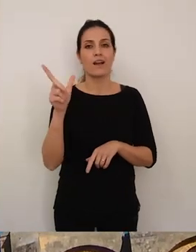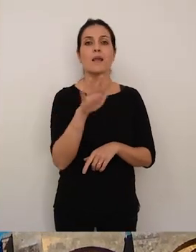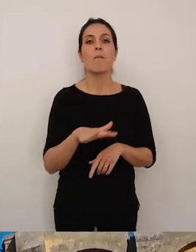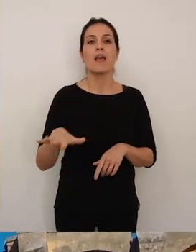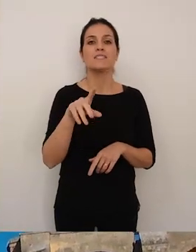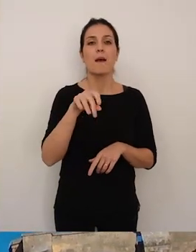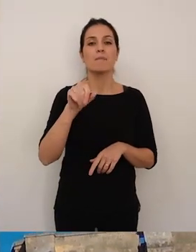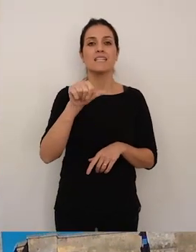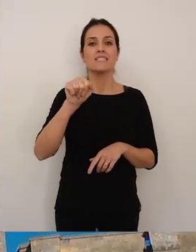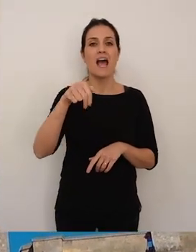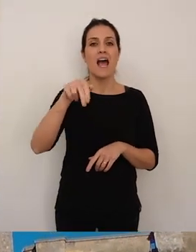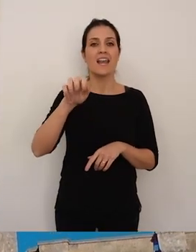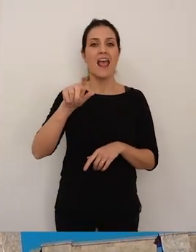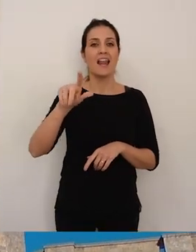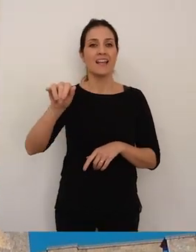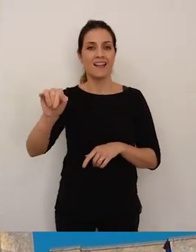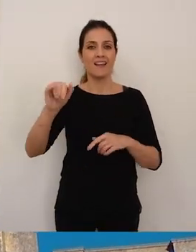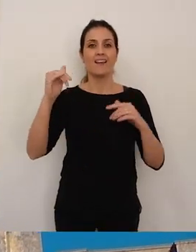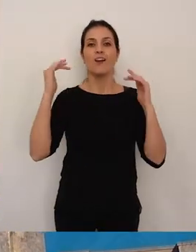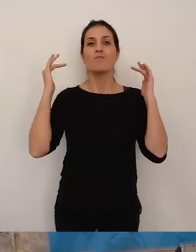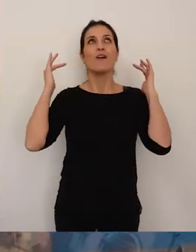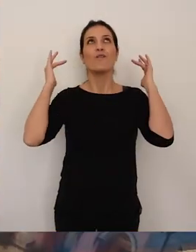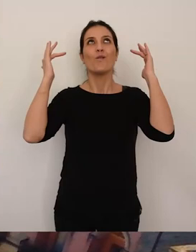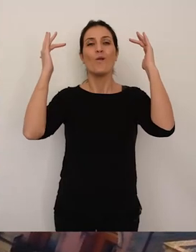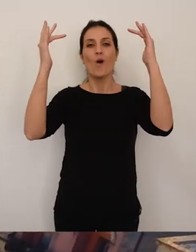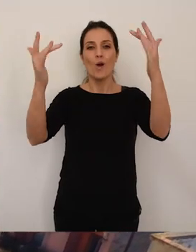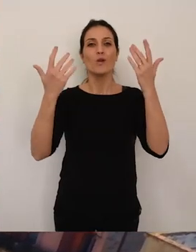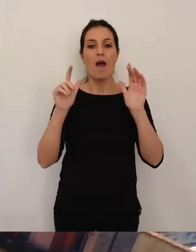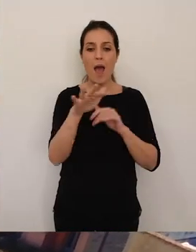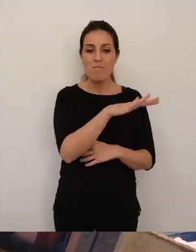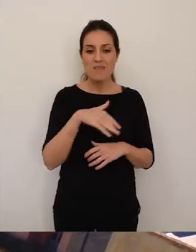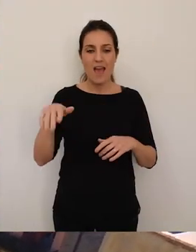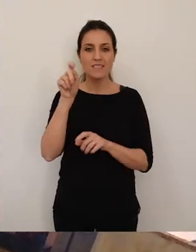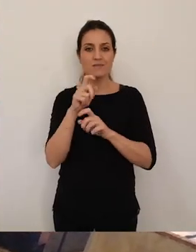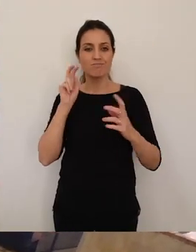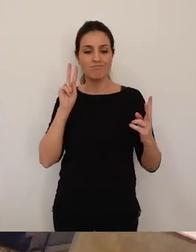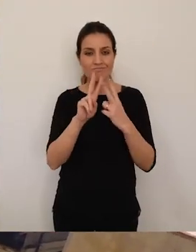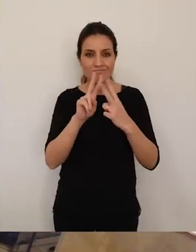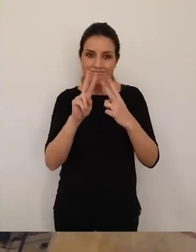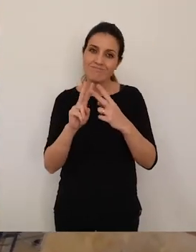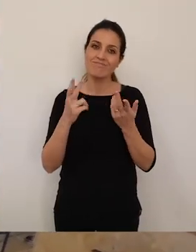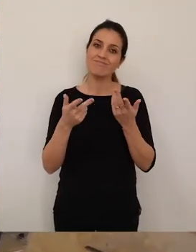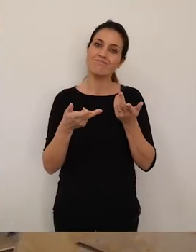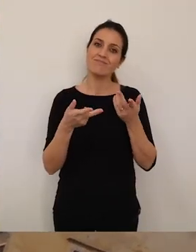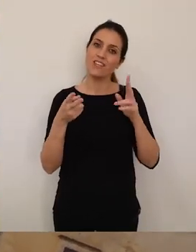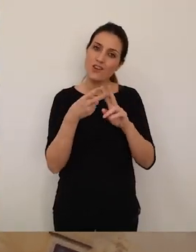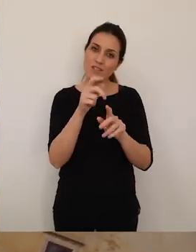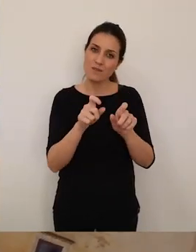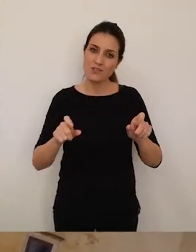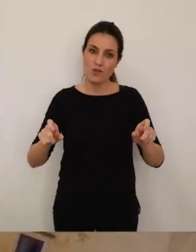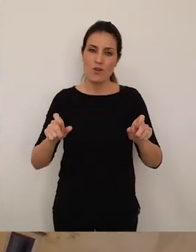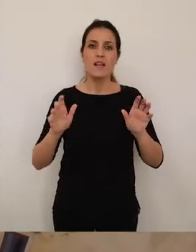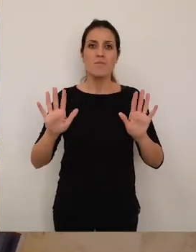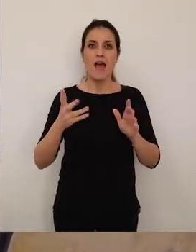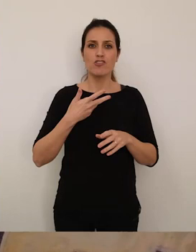Tricasini. Da sempre considerata il punto di aggregazione sociale, la piazza è incorniciata da una gamma di monumenti